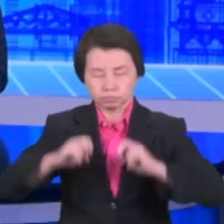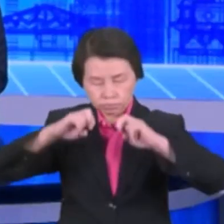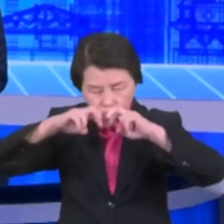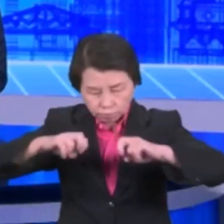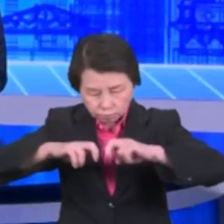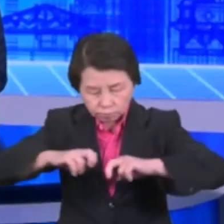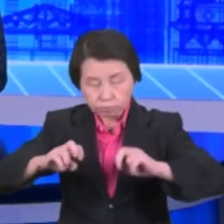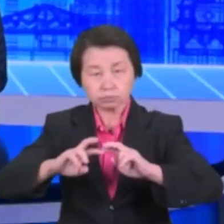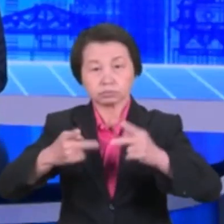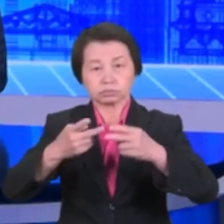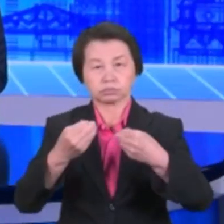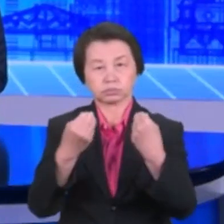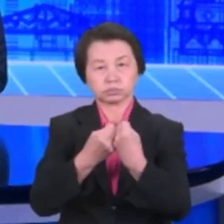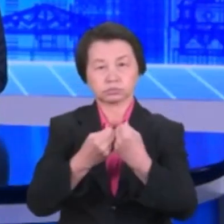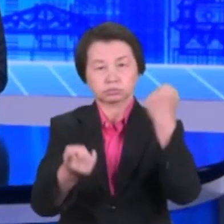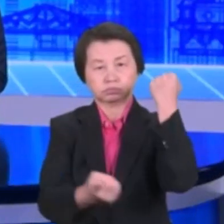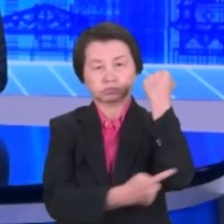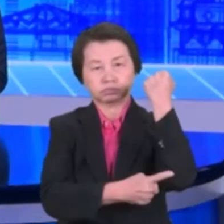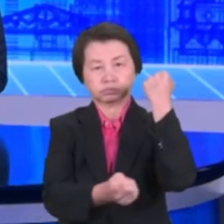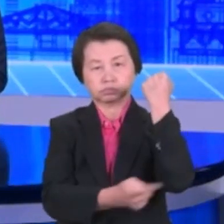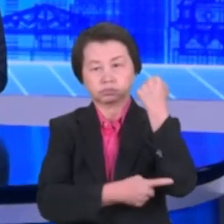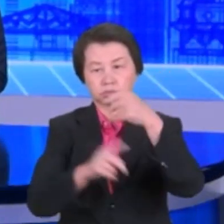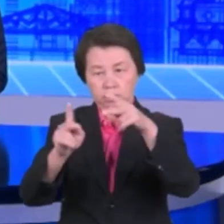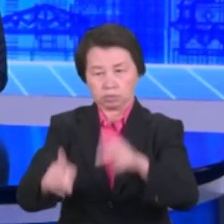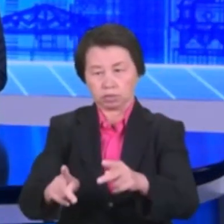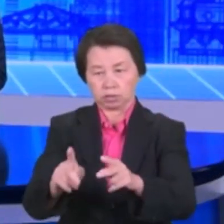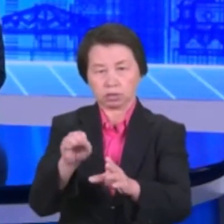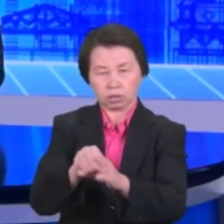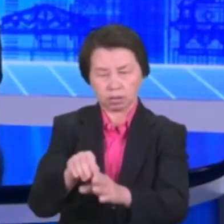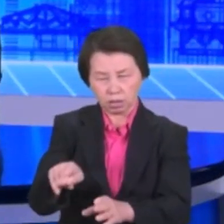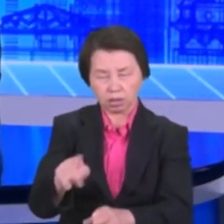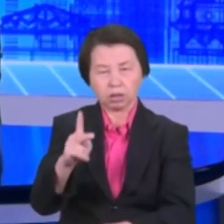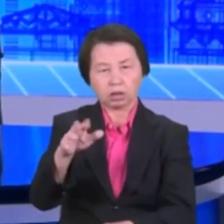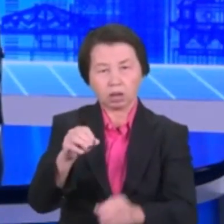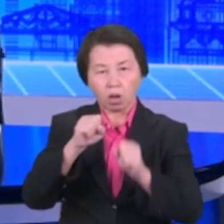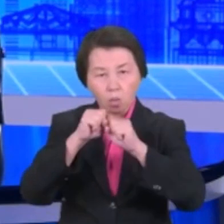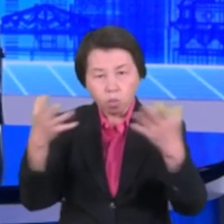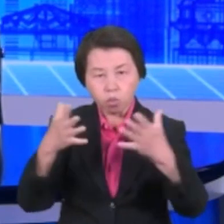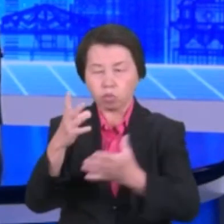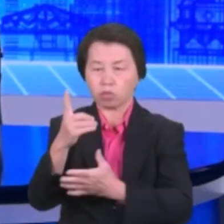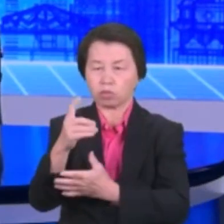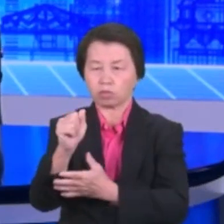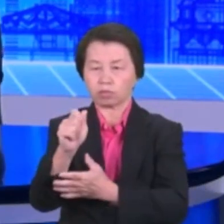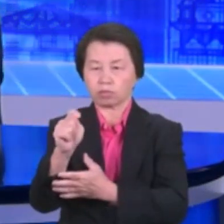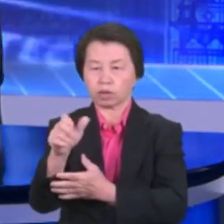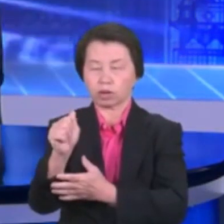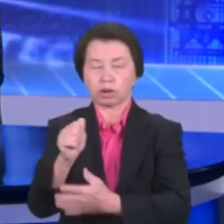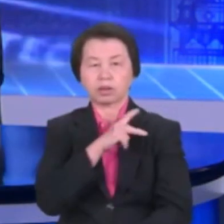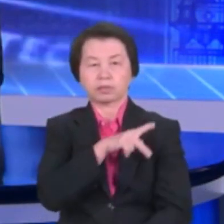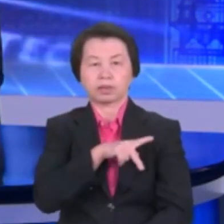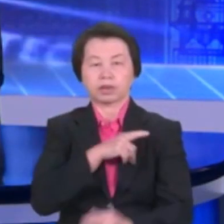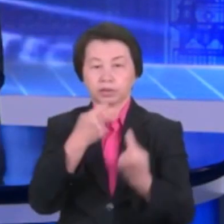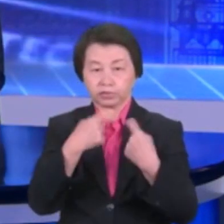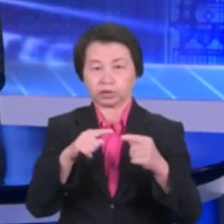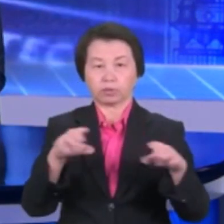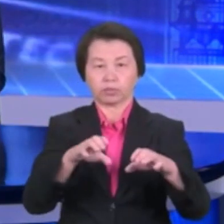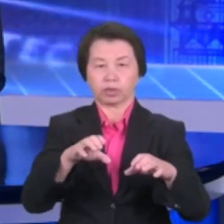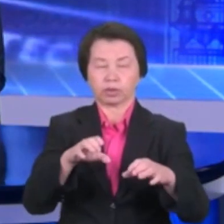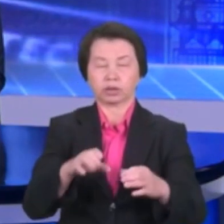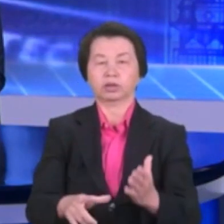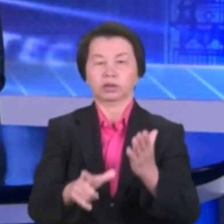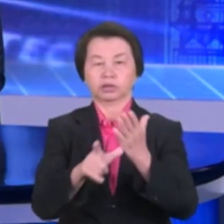Kajian bagi meningkatkan kadar kompaun terhadap pihak terbabit kes kebocoran data peribadi sedang dilaksana. Timbalan